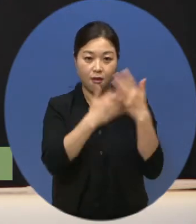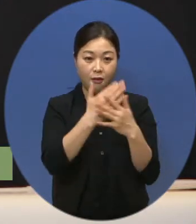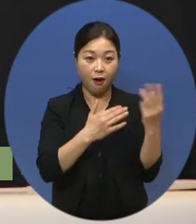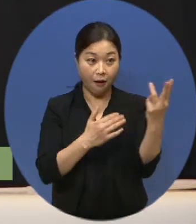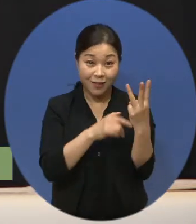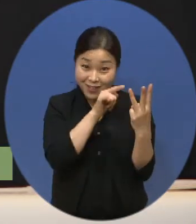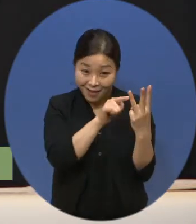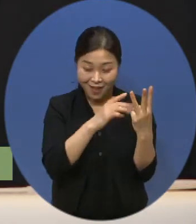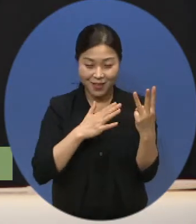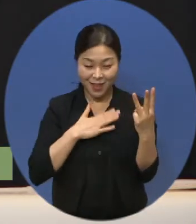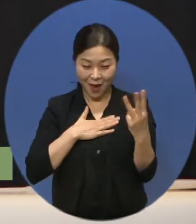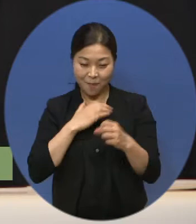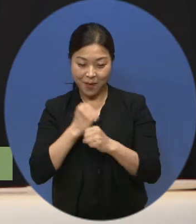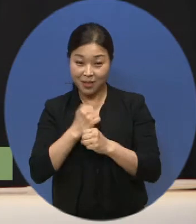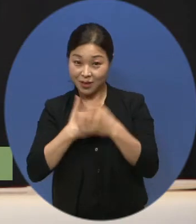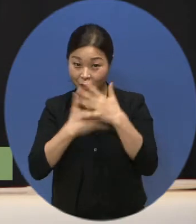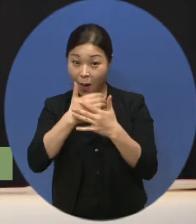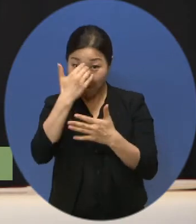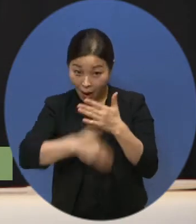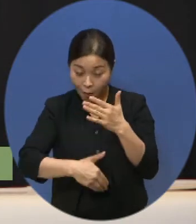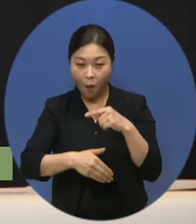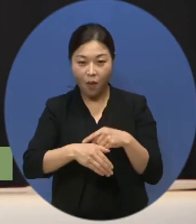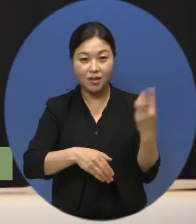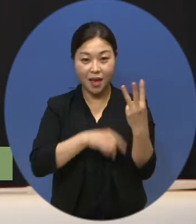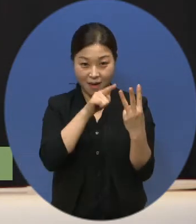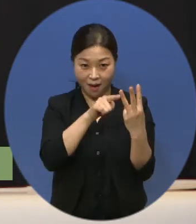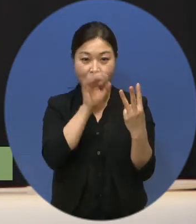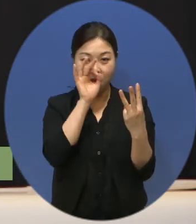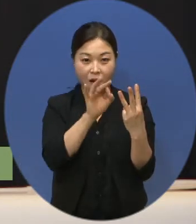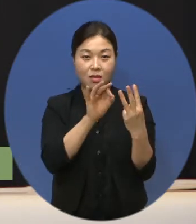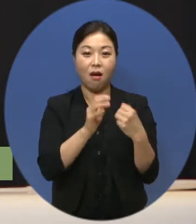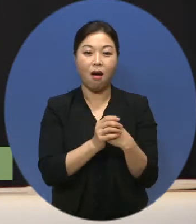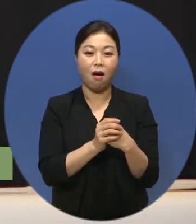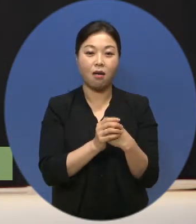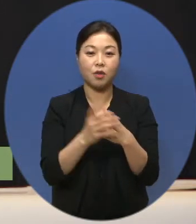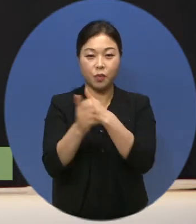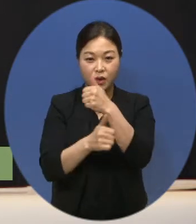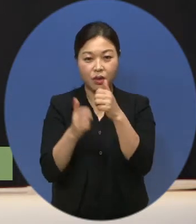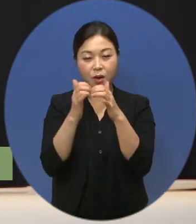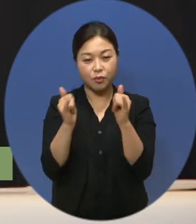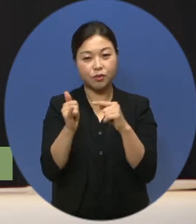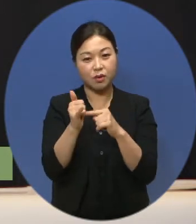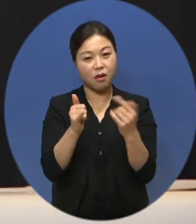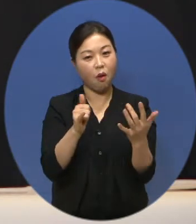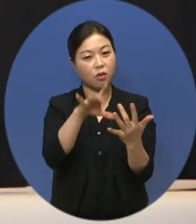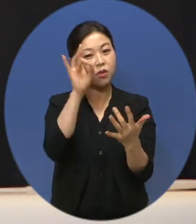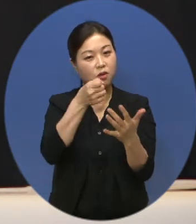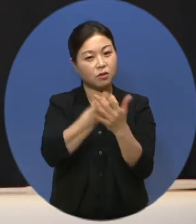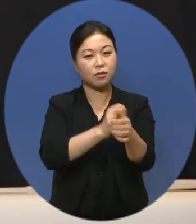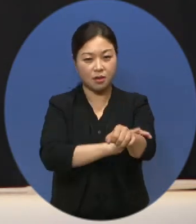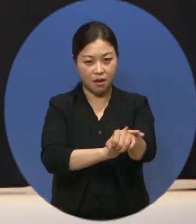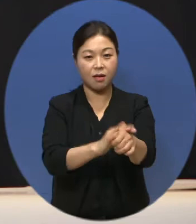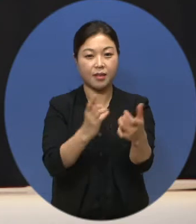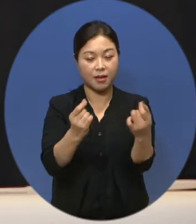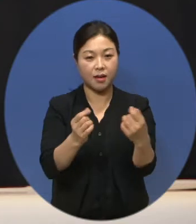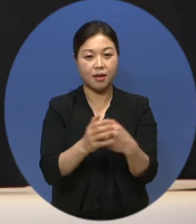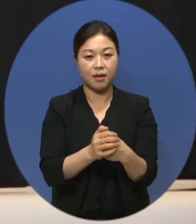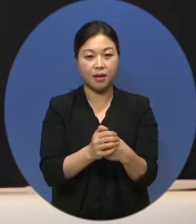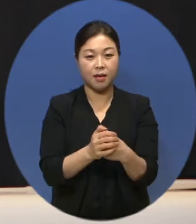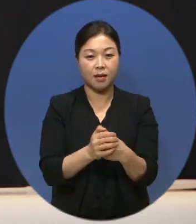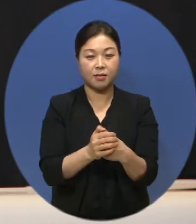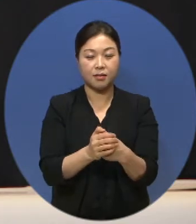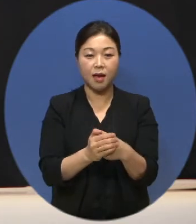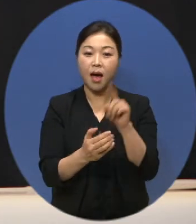재밌게 봐서 이 연예인 분들께서 잘 선택하셨구나라는 생각이 들었고, 근데 이제 한 작품만 또